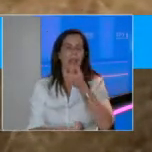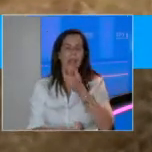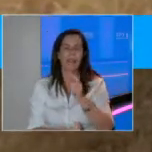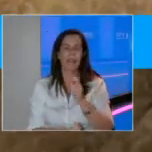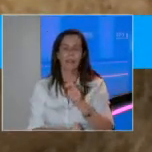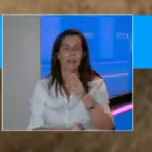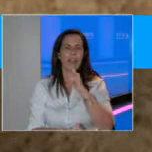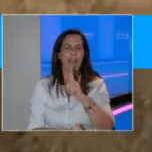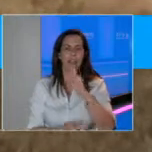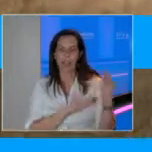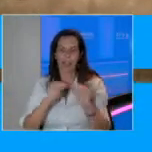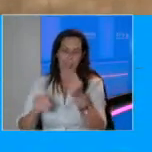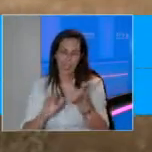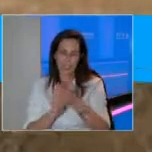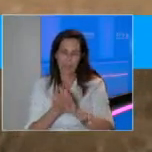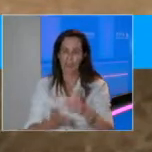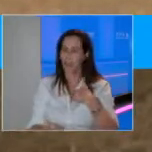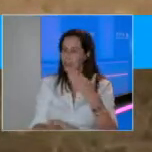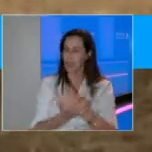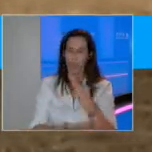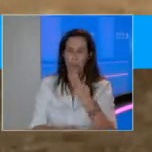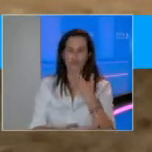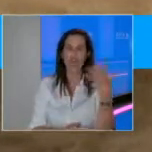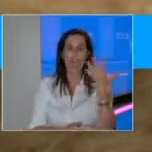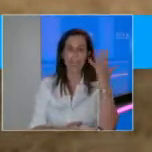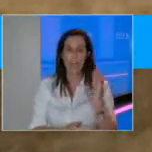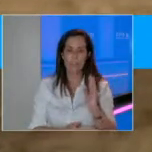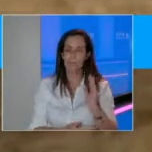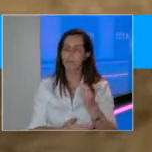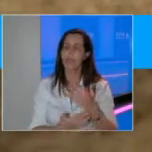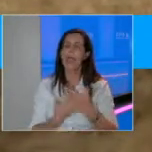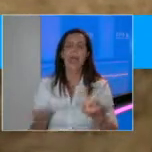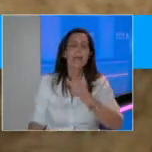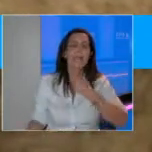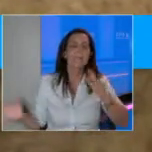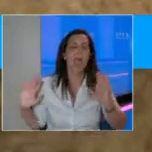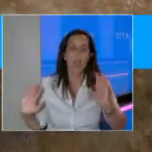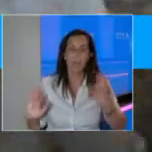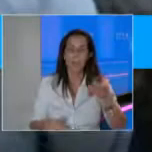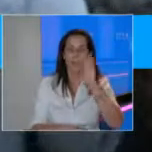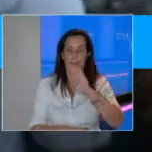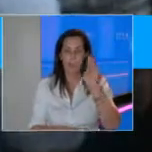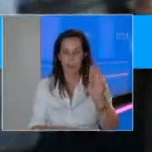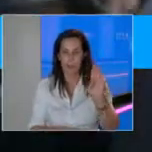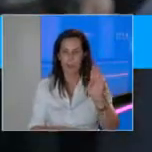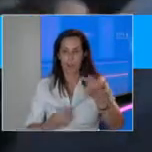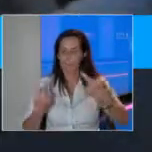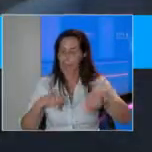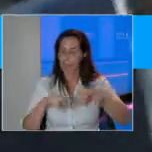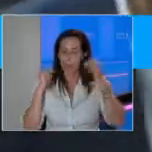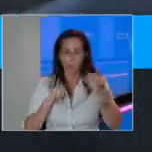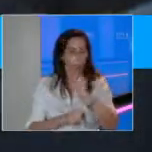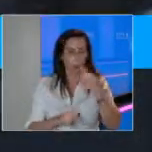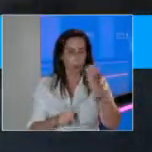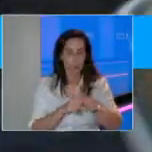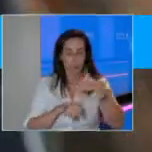נכון? כן, אני כבר אומר את זה כבר שנים. אין מנוס. מה שבנימין נתניהו והקבינט הביטחוני לא